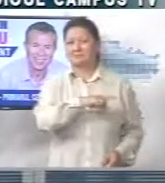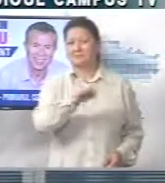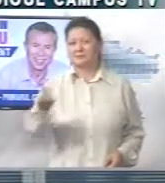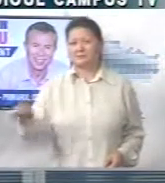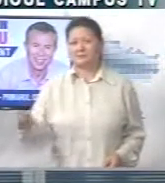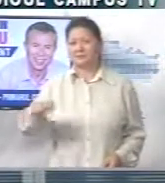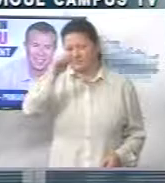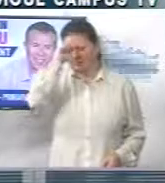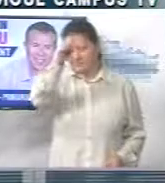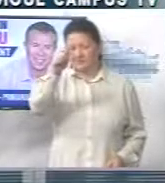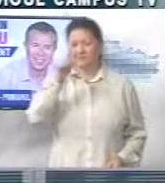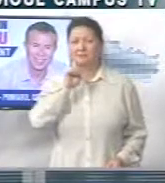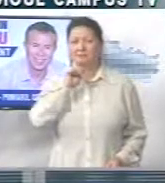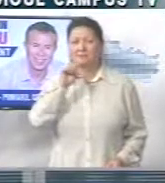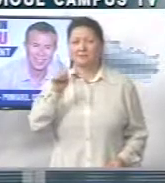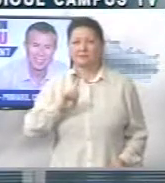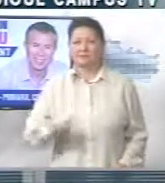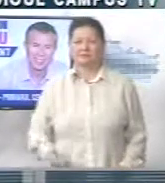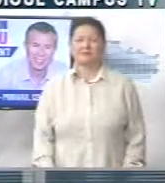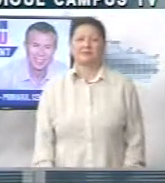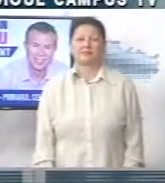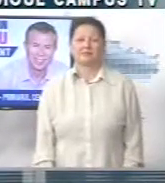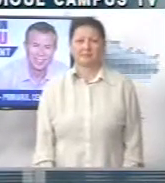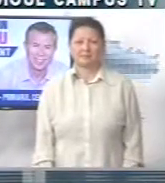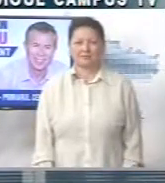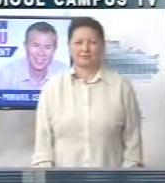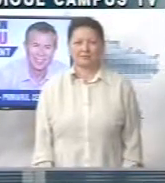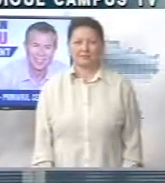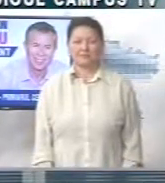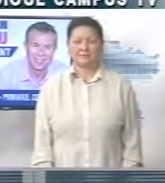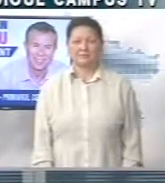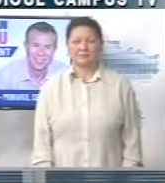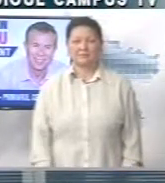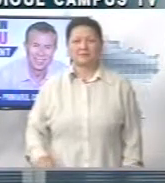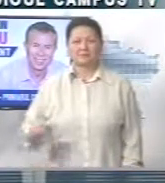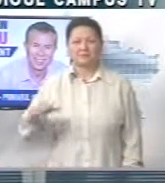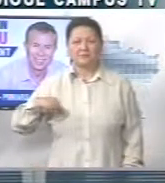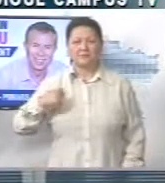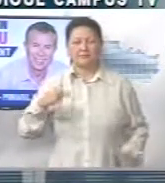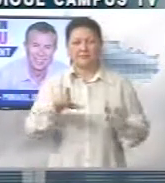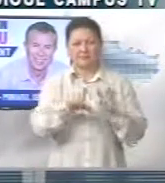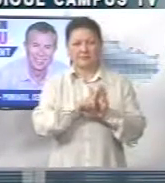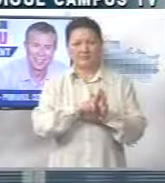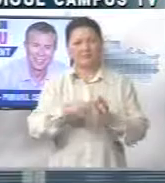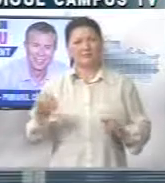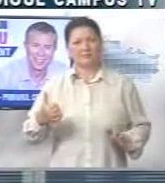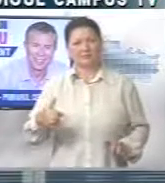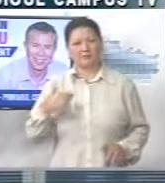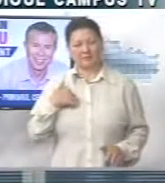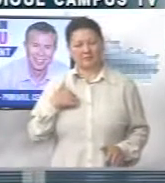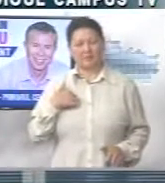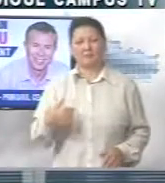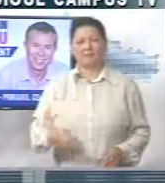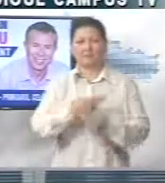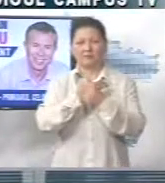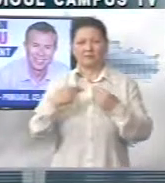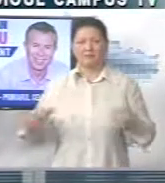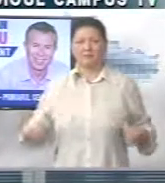ține cont de un punct de vedere și din partea dumnealor, pentru că sunt măsuri pe care eu, ca primar, am obligația să le